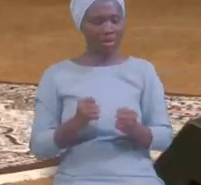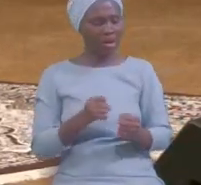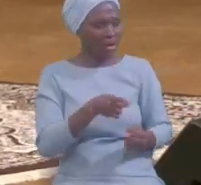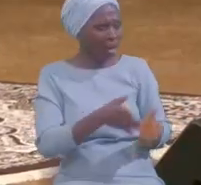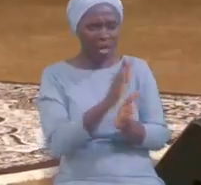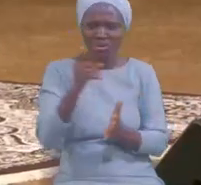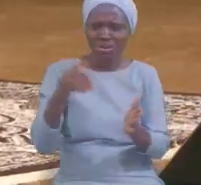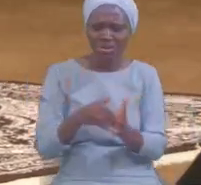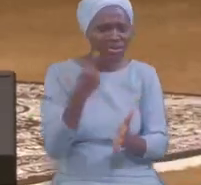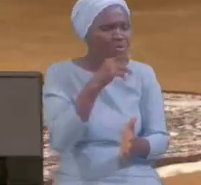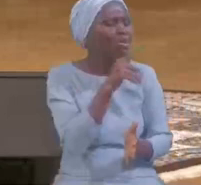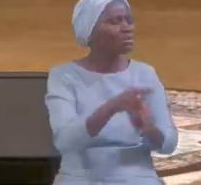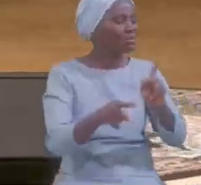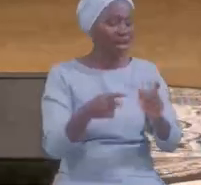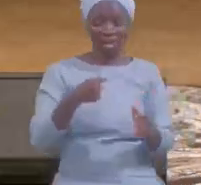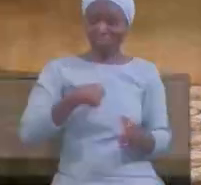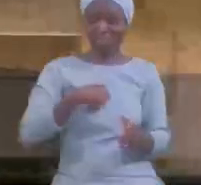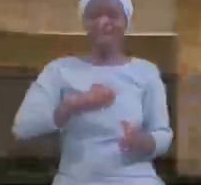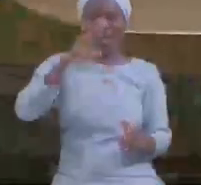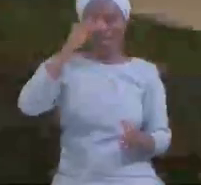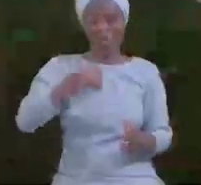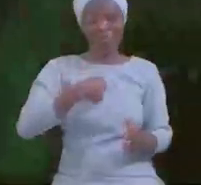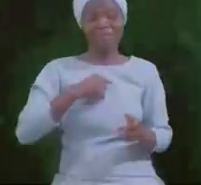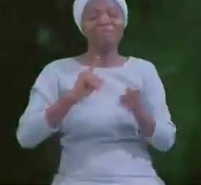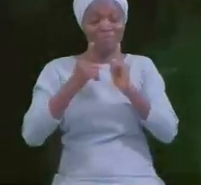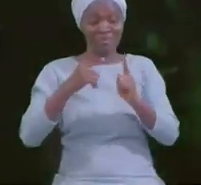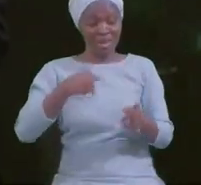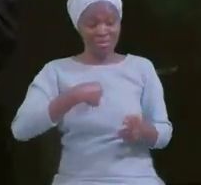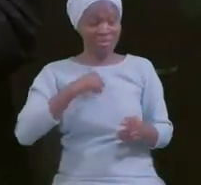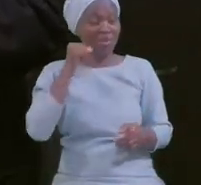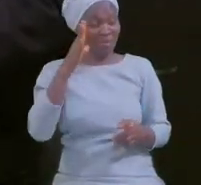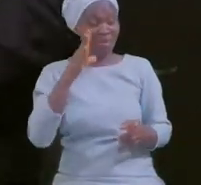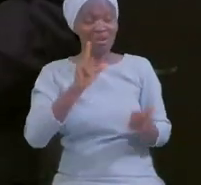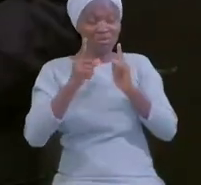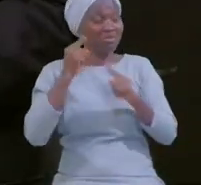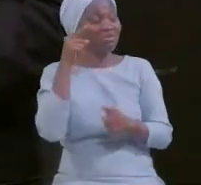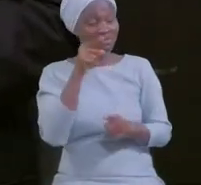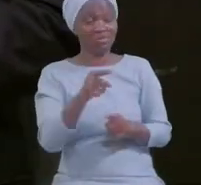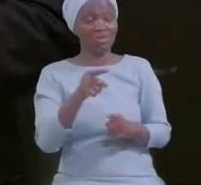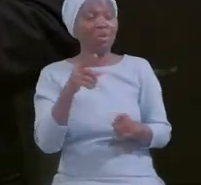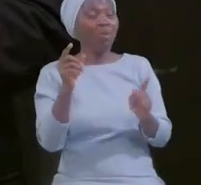homme maintenant, je parle pour vous. Je suis une femme, je parle pour vous maintenant avec autorité.